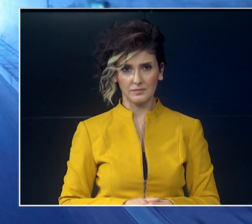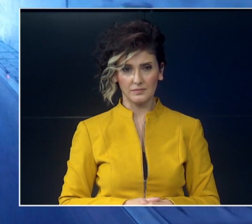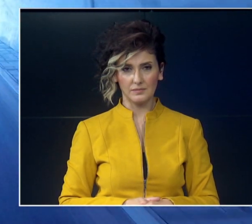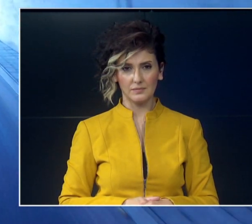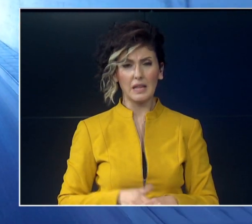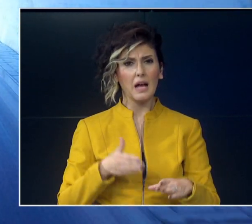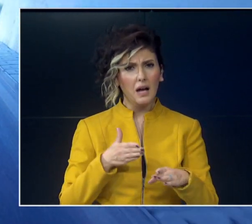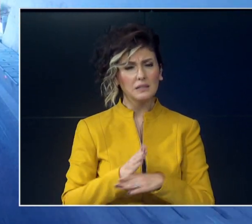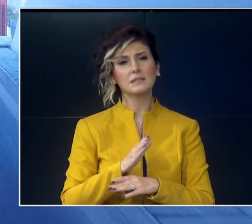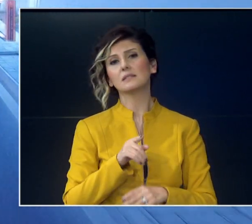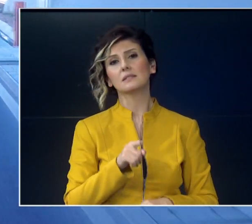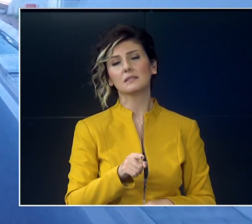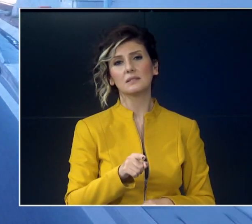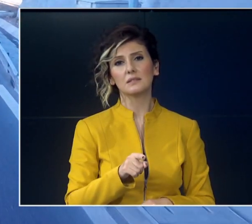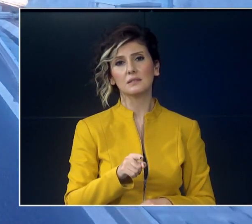Aslında